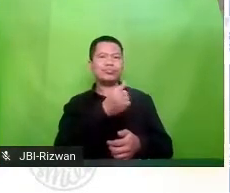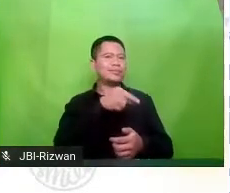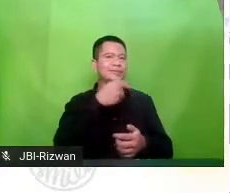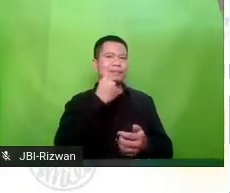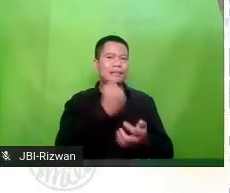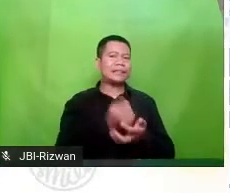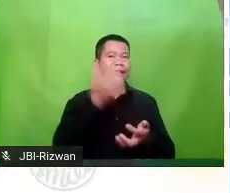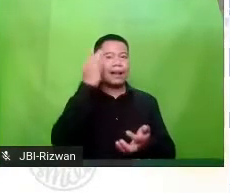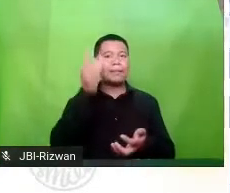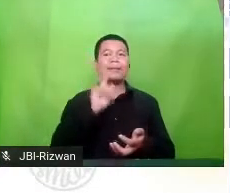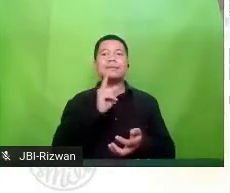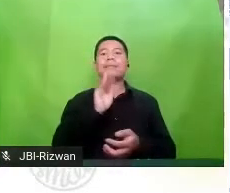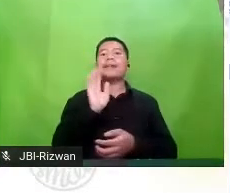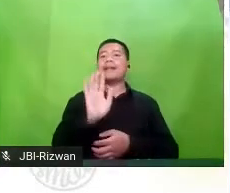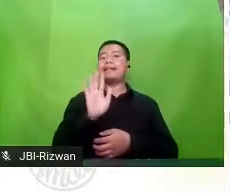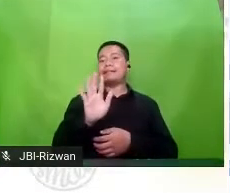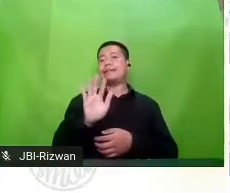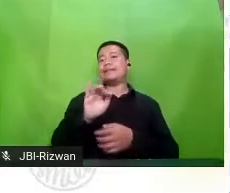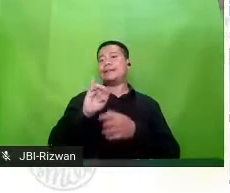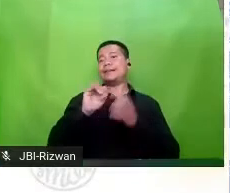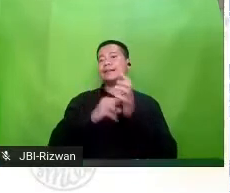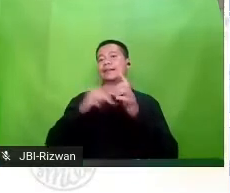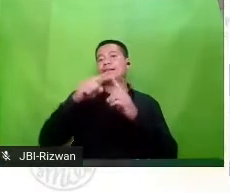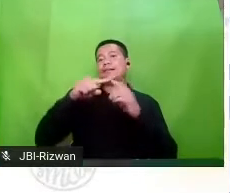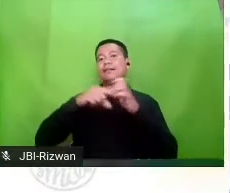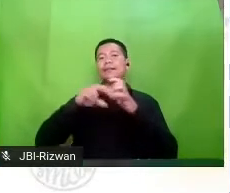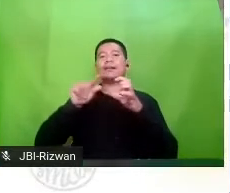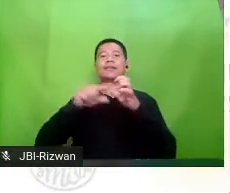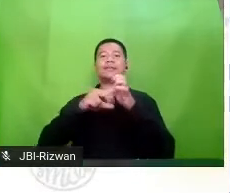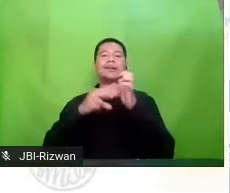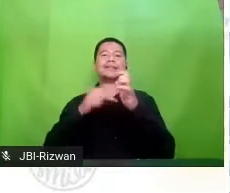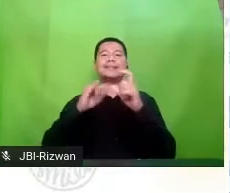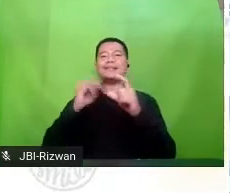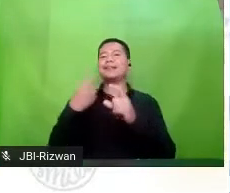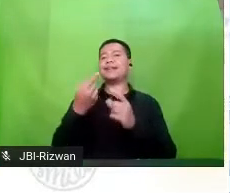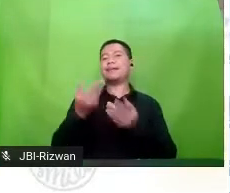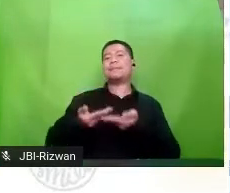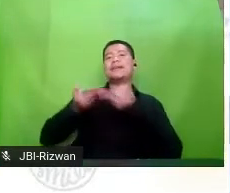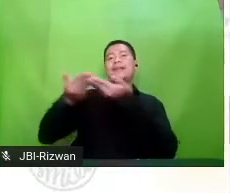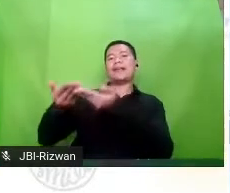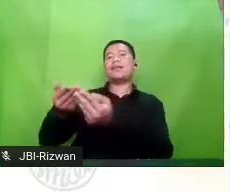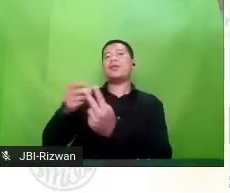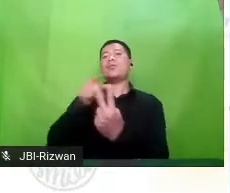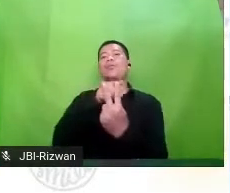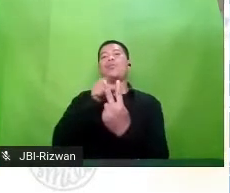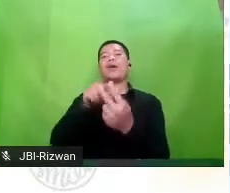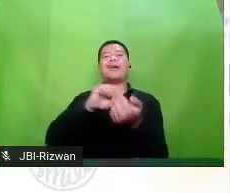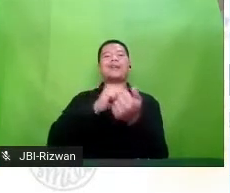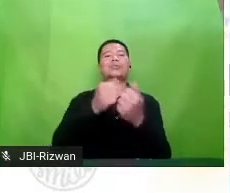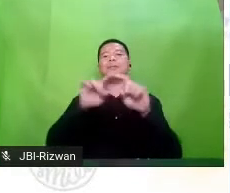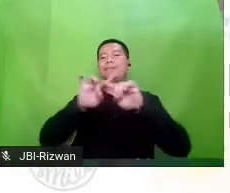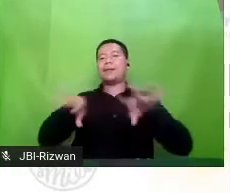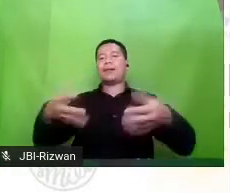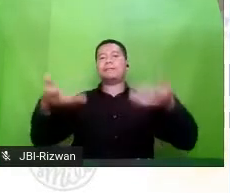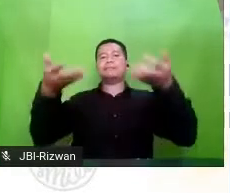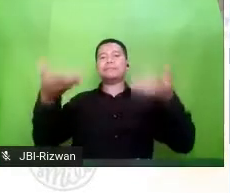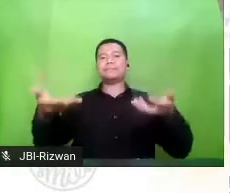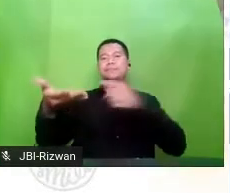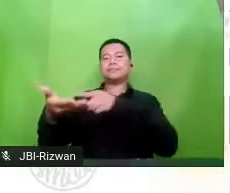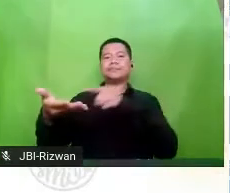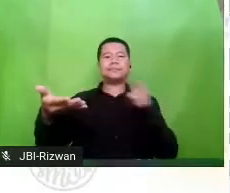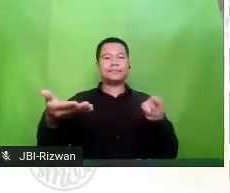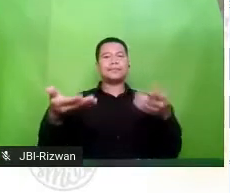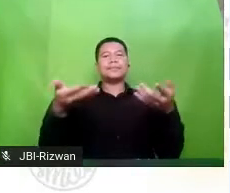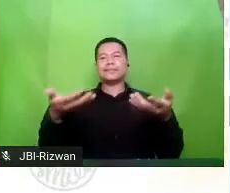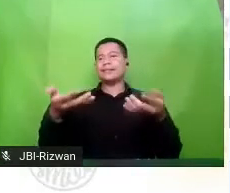nanti intervensi yang kemudian kita berikan pada dua kasus yang berbeda tersebut adalah sangat